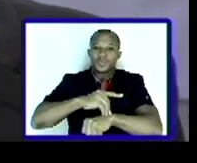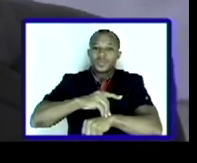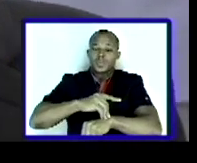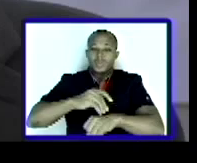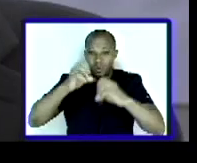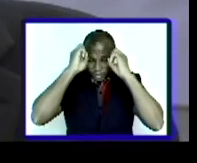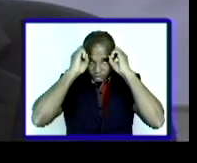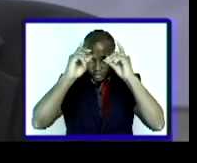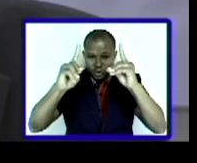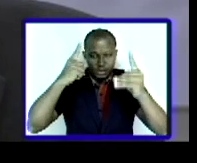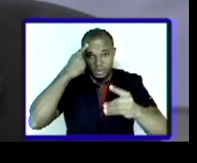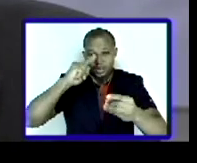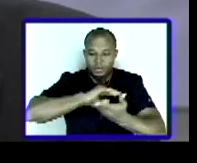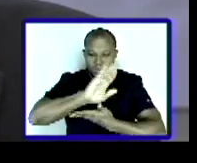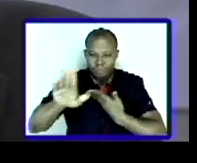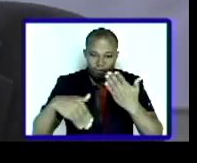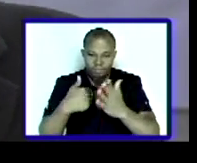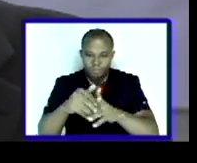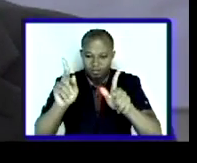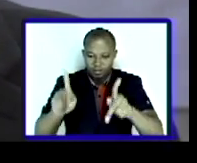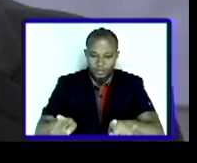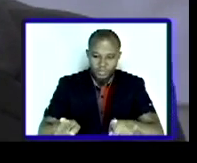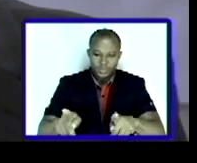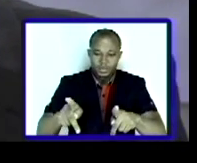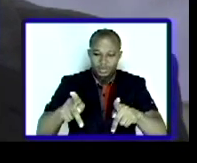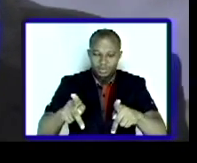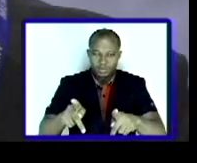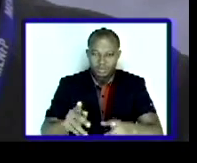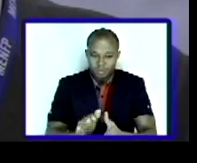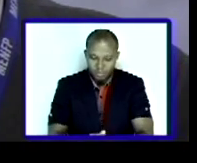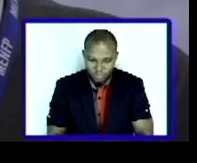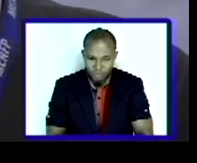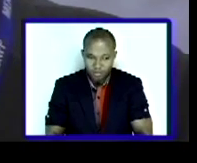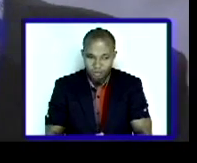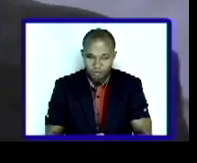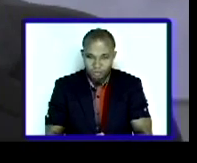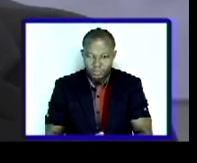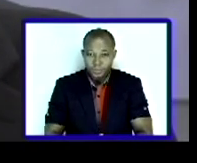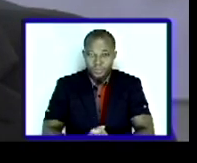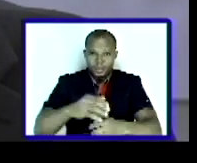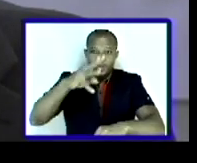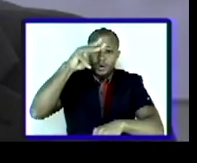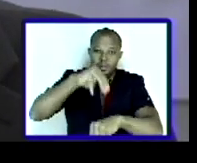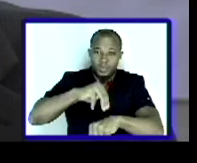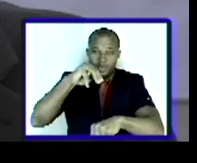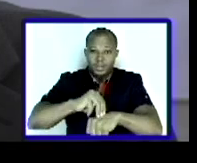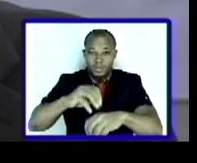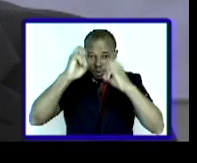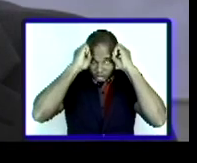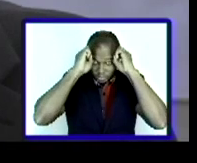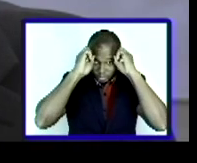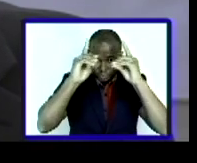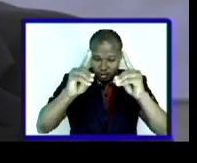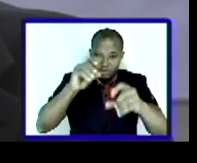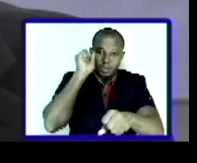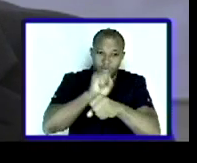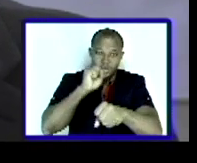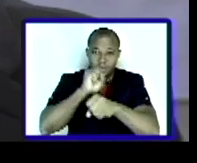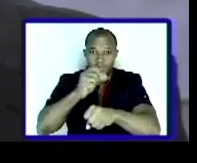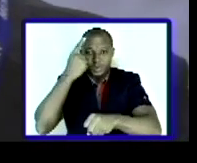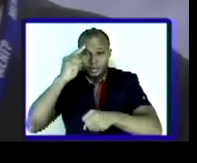à l'éducation pour tous qui tient le ministère en haleine depuis plusieurs